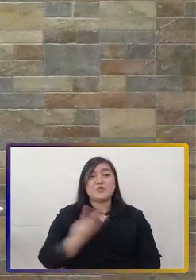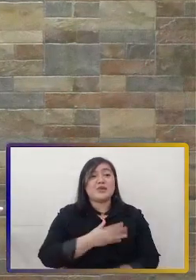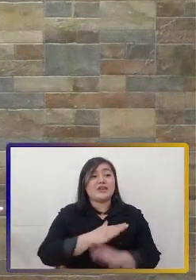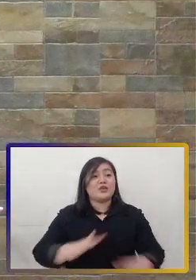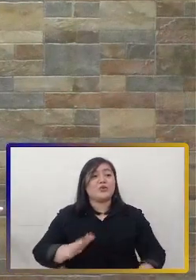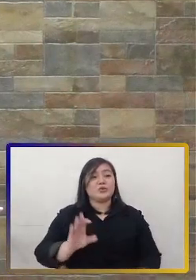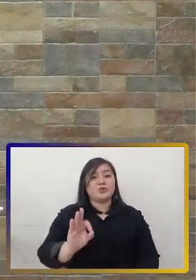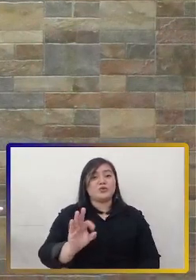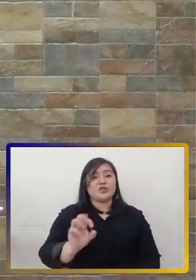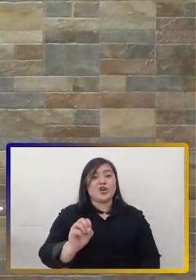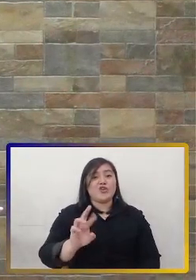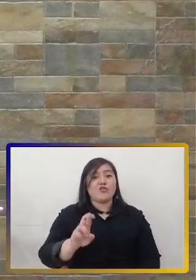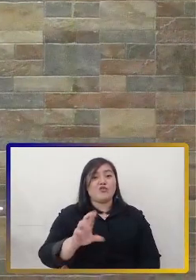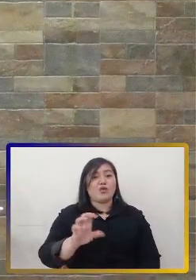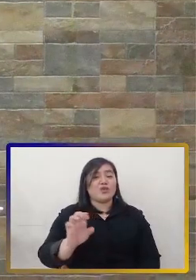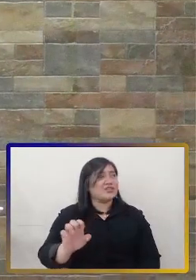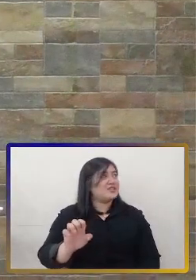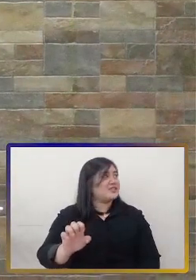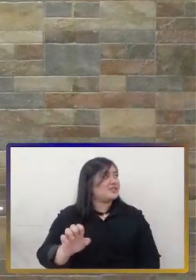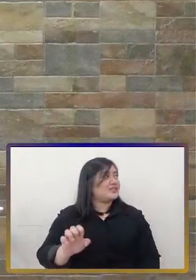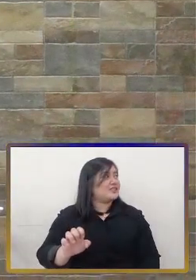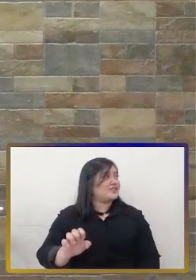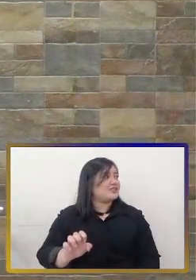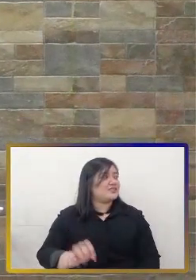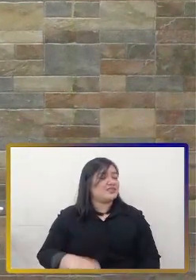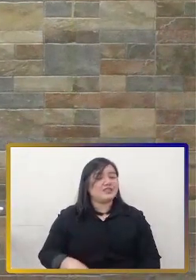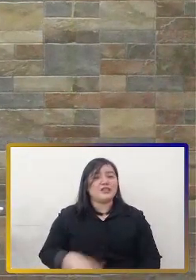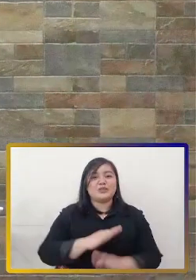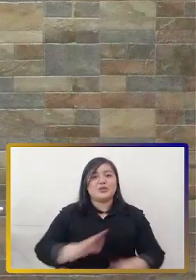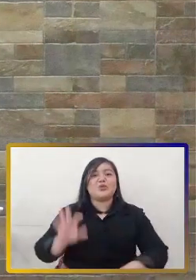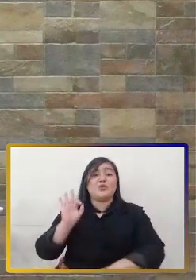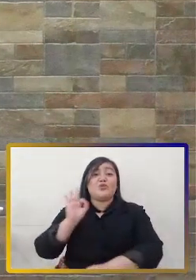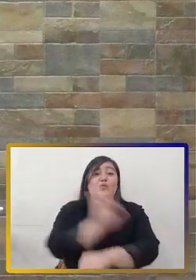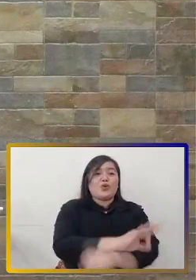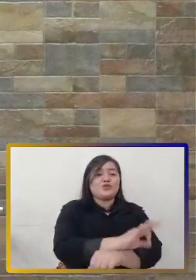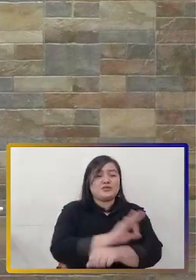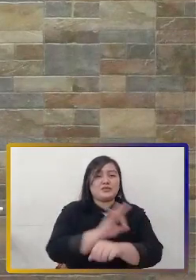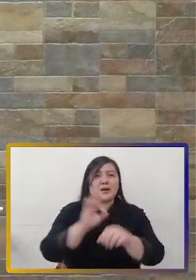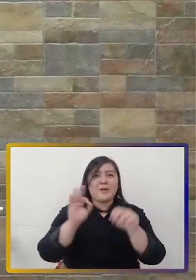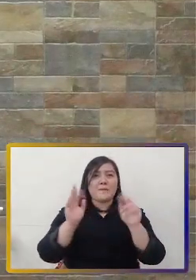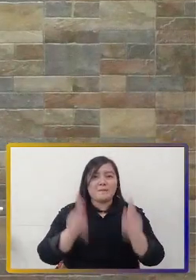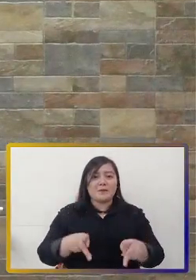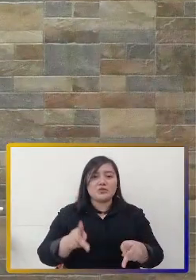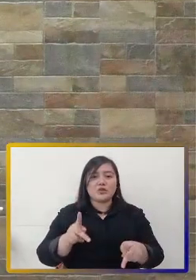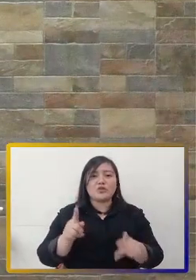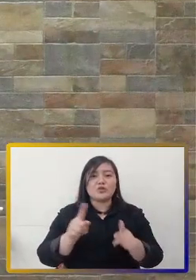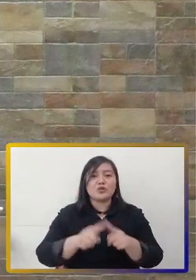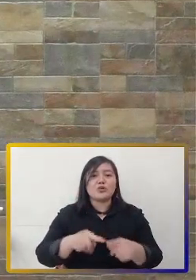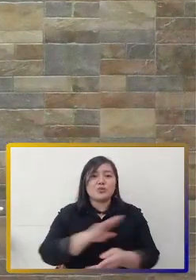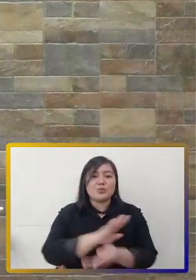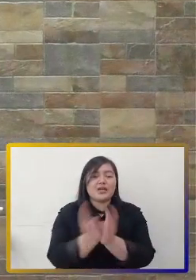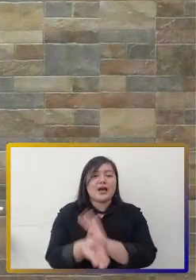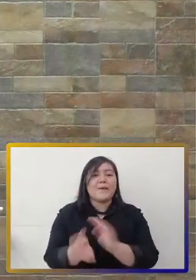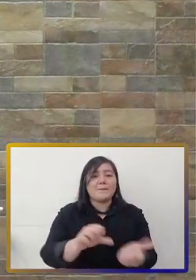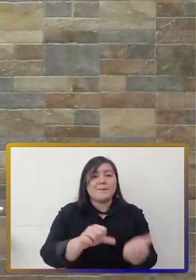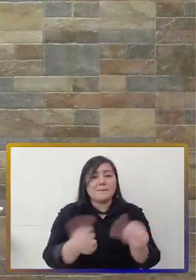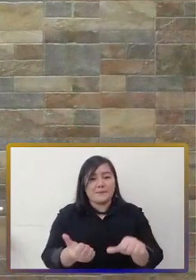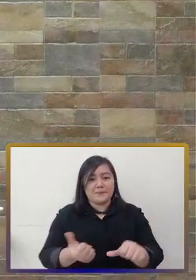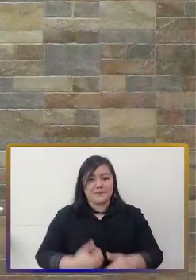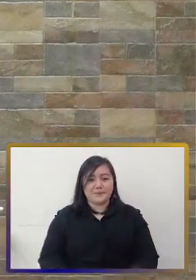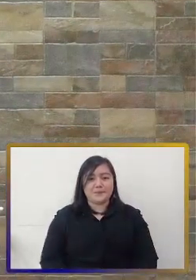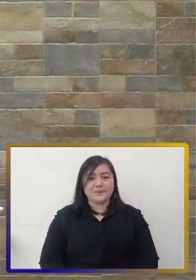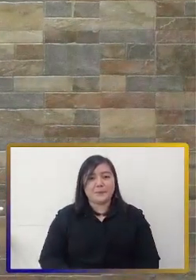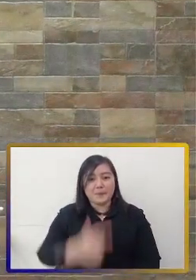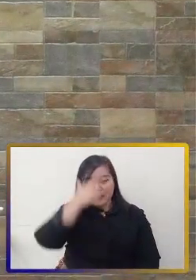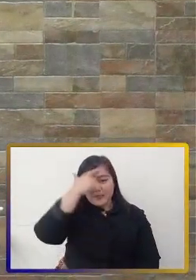pinaka-persecuted doctrine. It's all about baptism. Kasi bakit? Ito po, it pictures the what? It